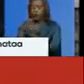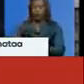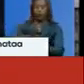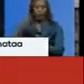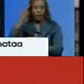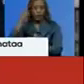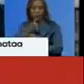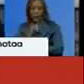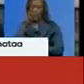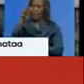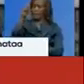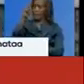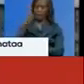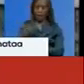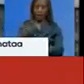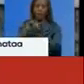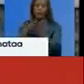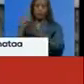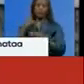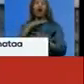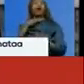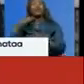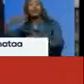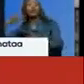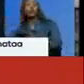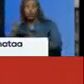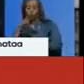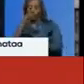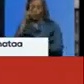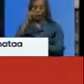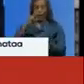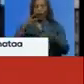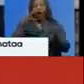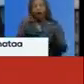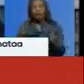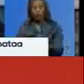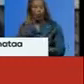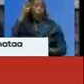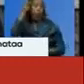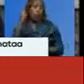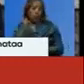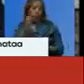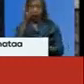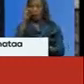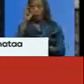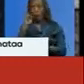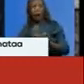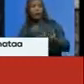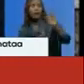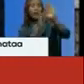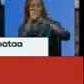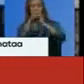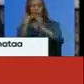ትግራዋይ በመተማ ከሀገሬ በፊት አንገት የሩሰዱ ብሎ የመተማ አፈር ሆኗል። ኦሮሞው በአድዋ ተራሮች ላይ ስለ